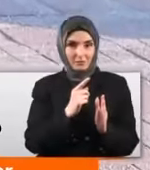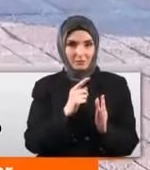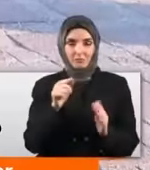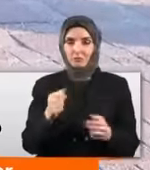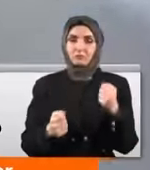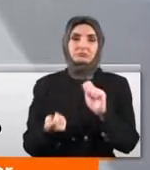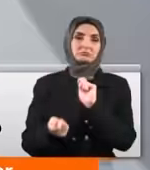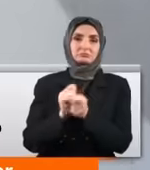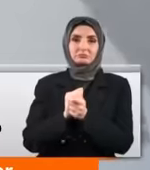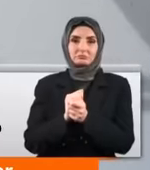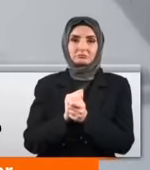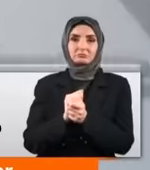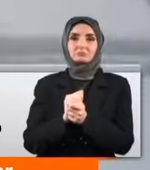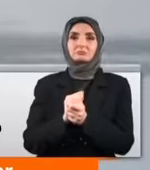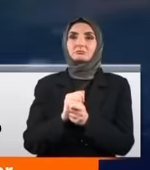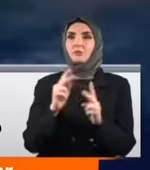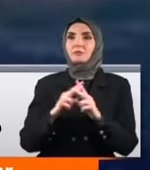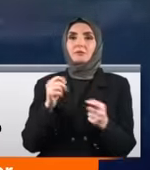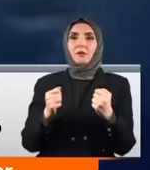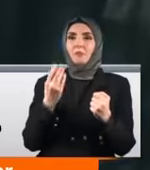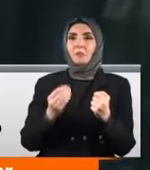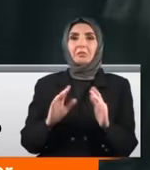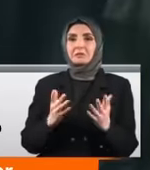aracı olduğu.